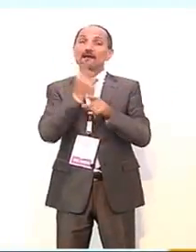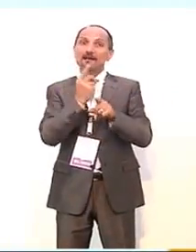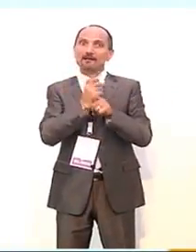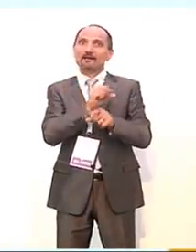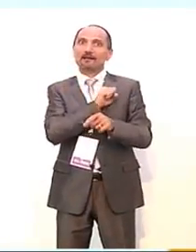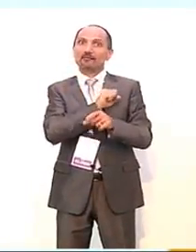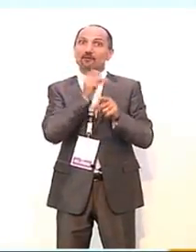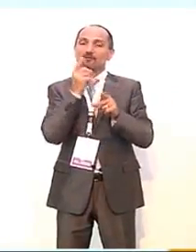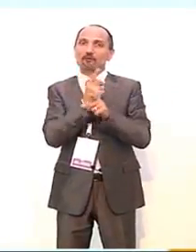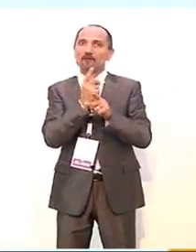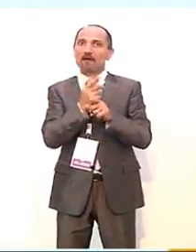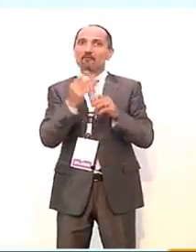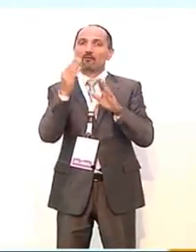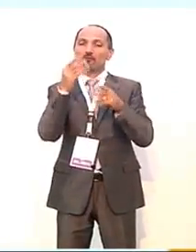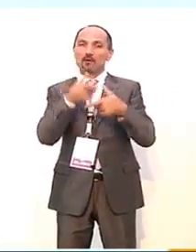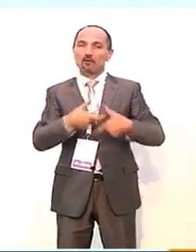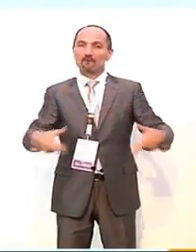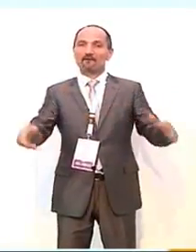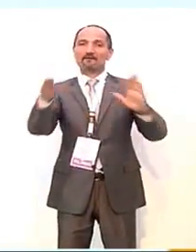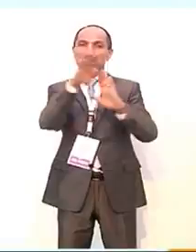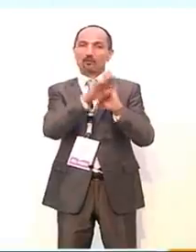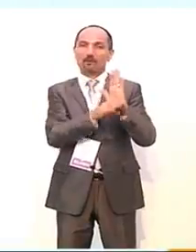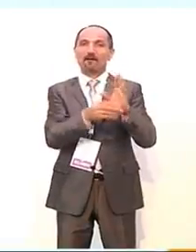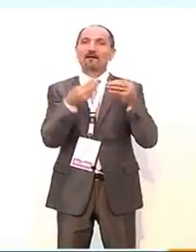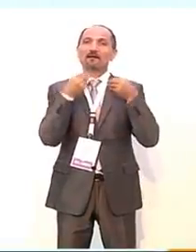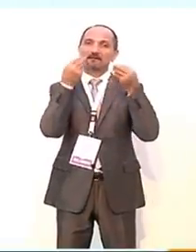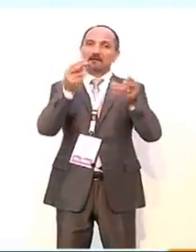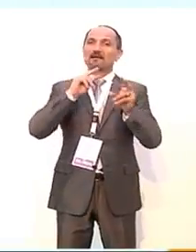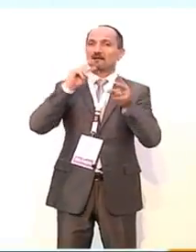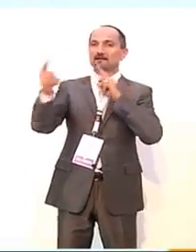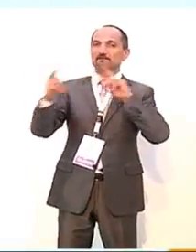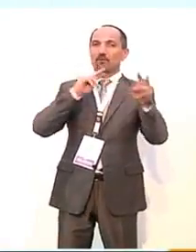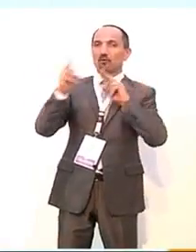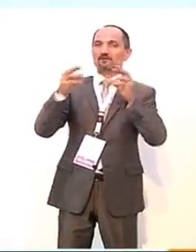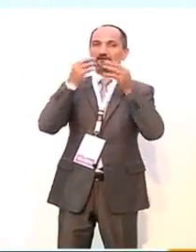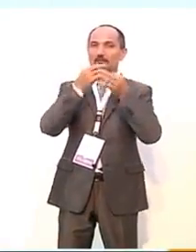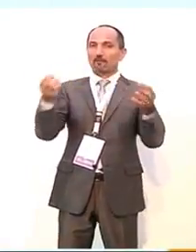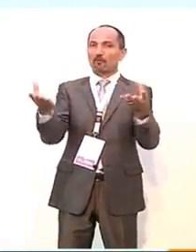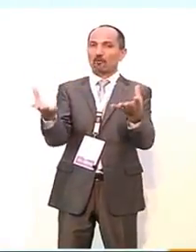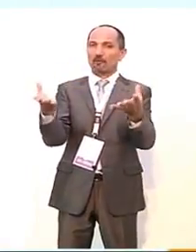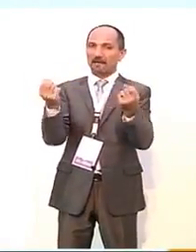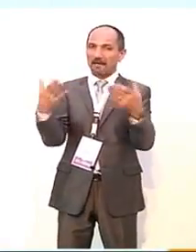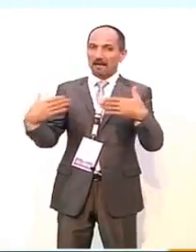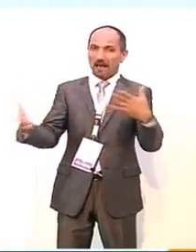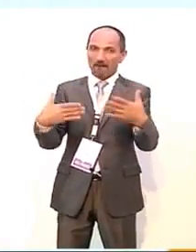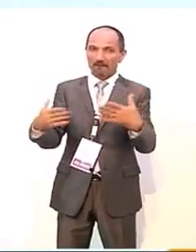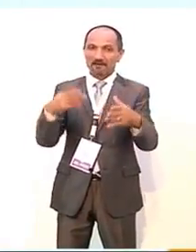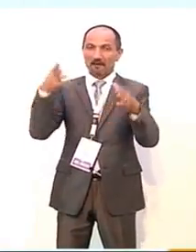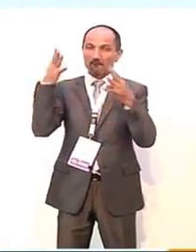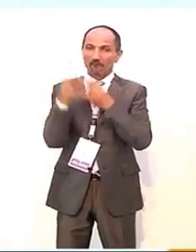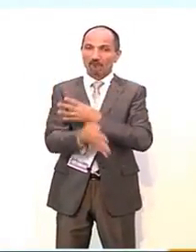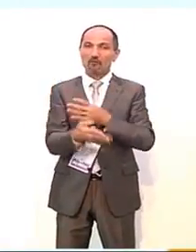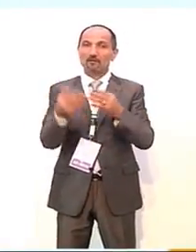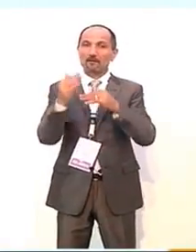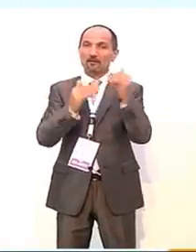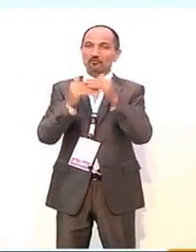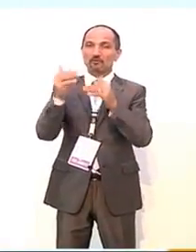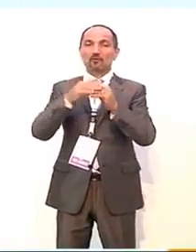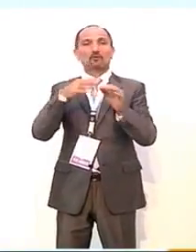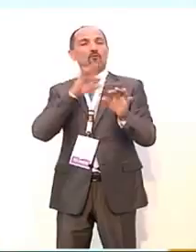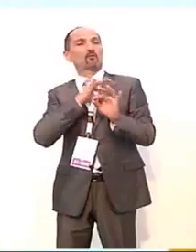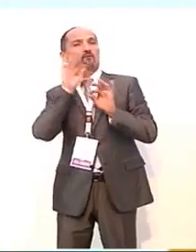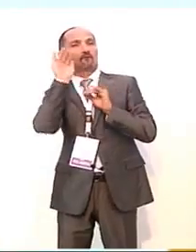in una conferenza programmatica, dare risposte rapide ma anche profonde per costruire e ricostruire un